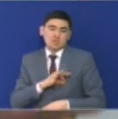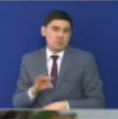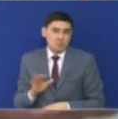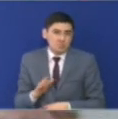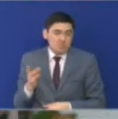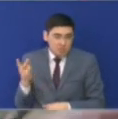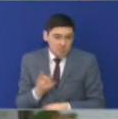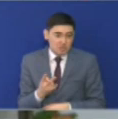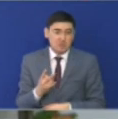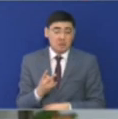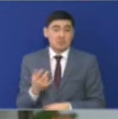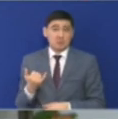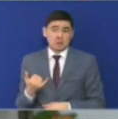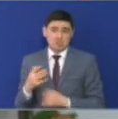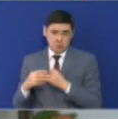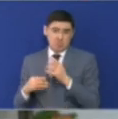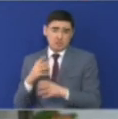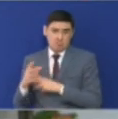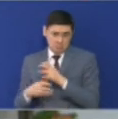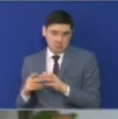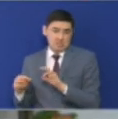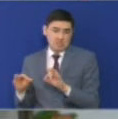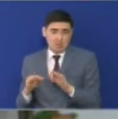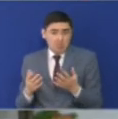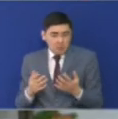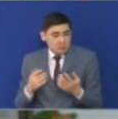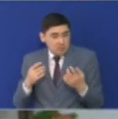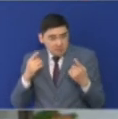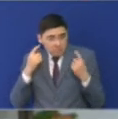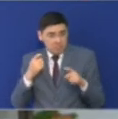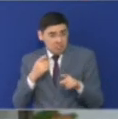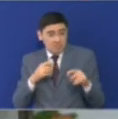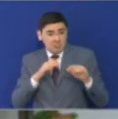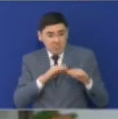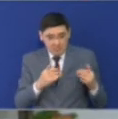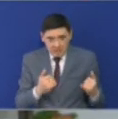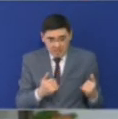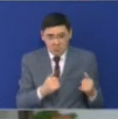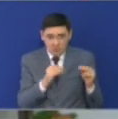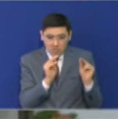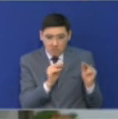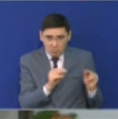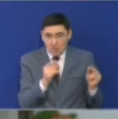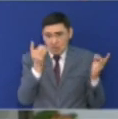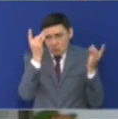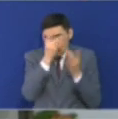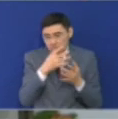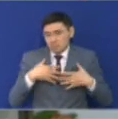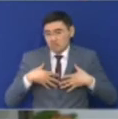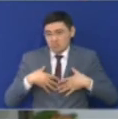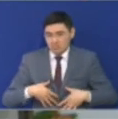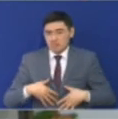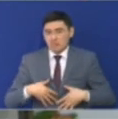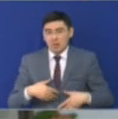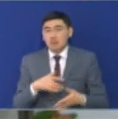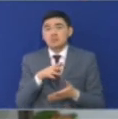говорится, об этом говорят уже все. И это здорово, что сегодня этим дети прививают экологическую культуру. Это самое главное.